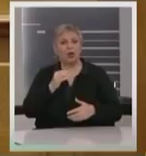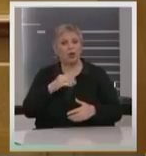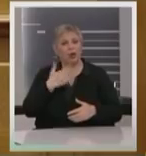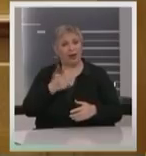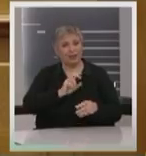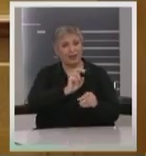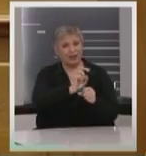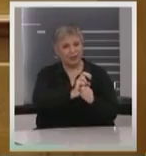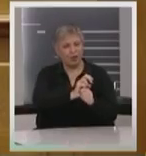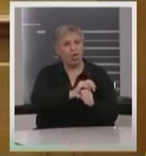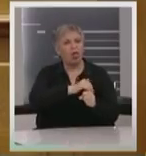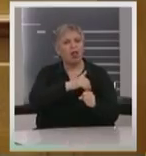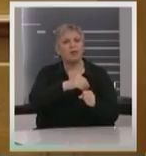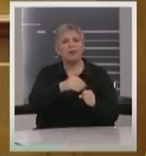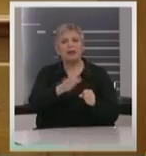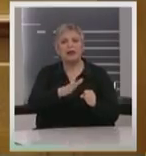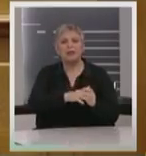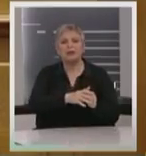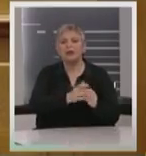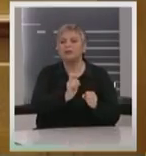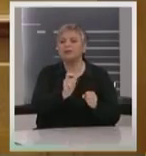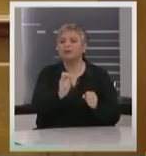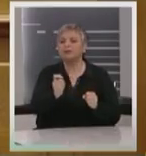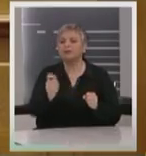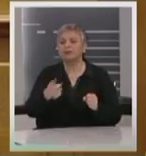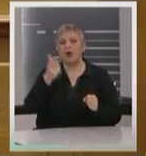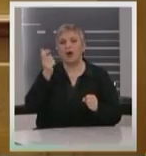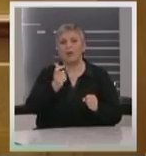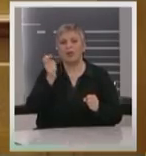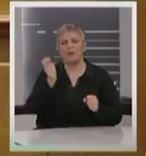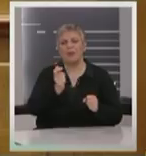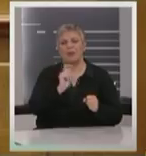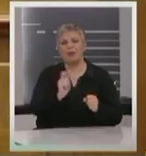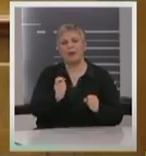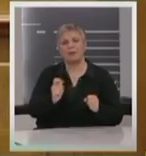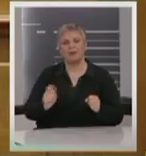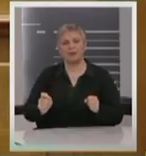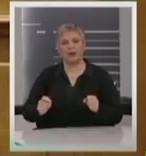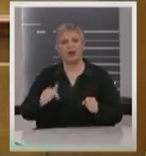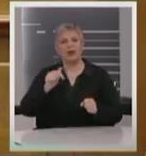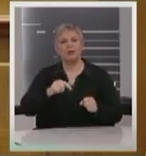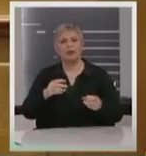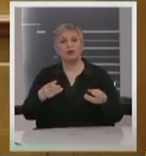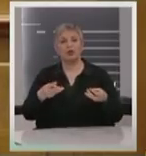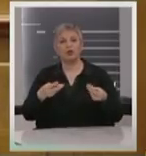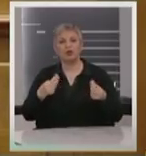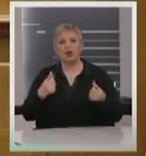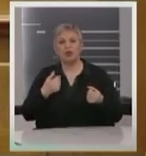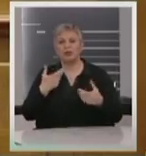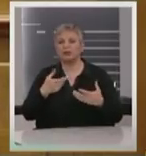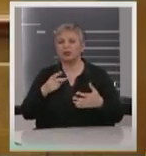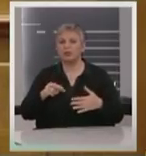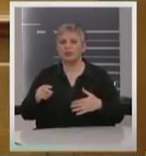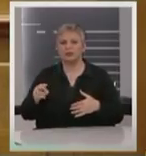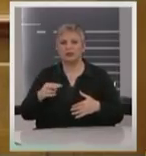μοιράσετε κάποια επιδόματα, αντιγράφοντας δυστυχώς τις χειρότερες πελατειακές λογικές της